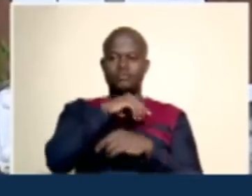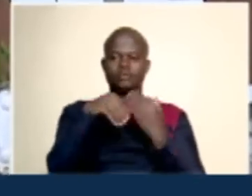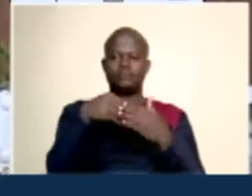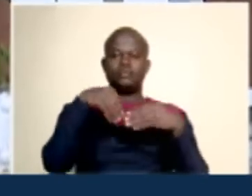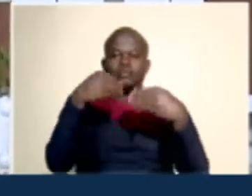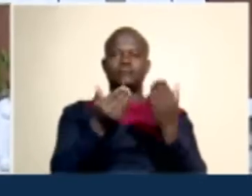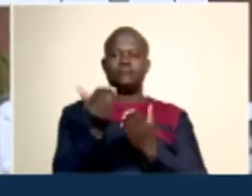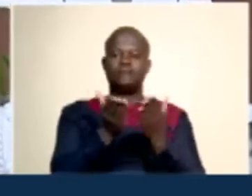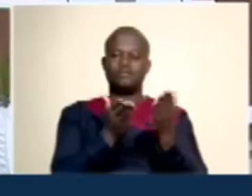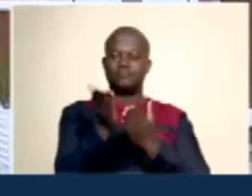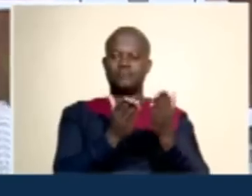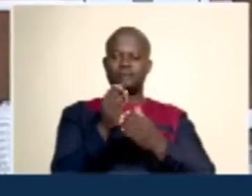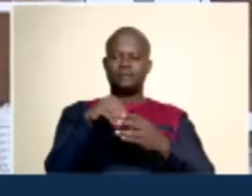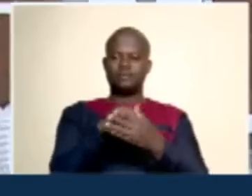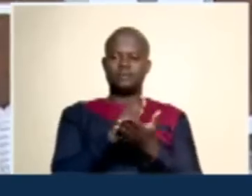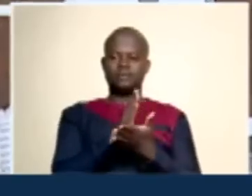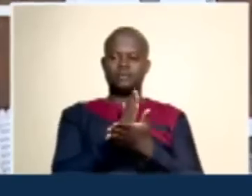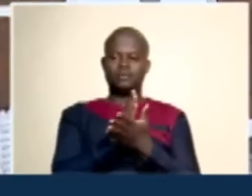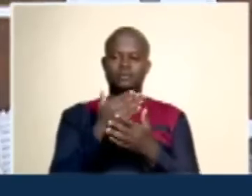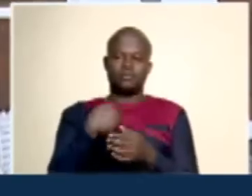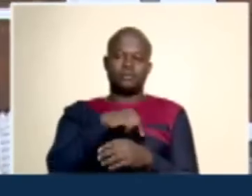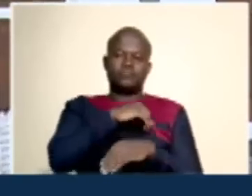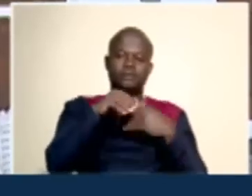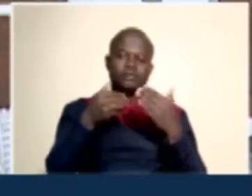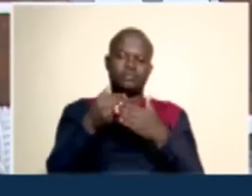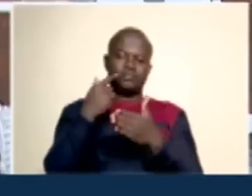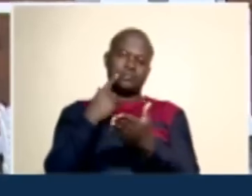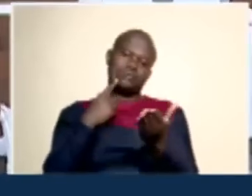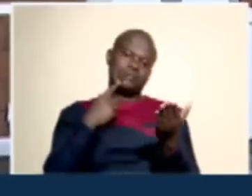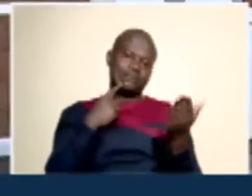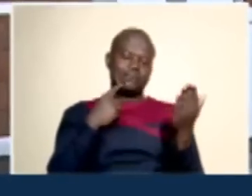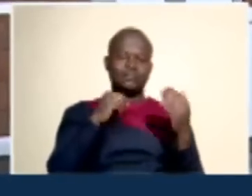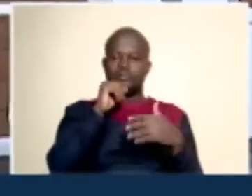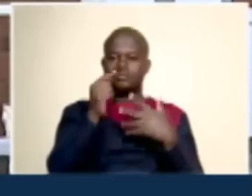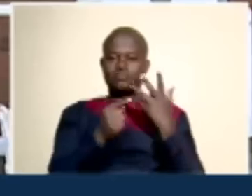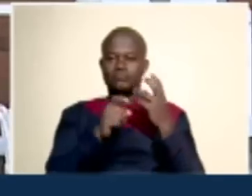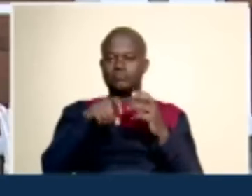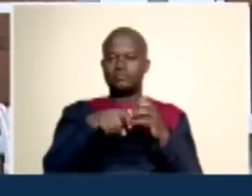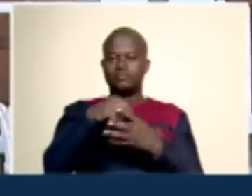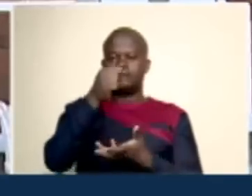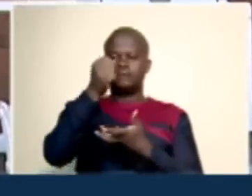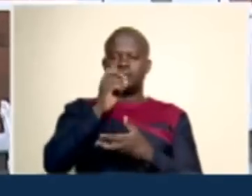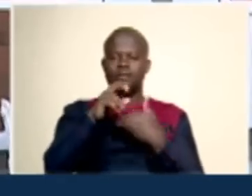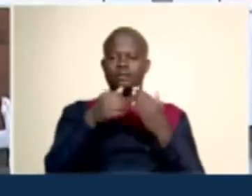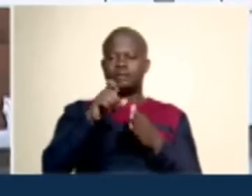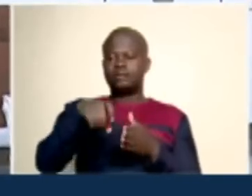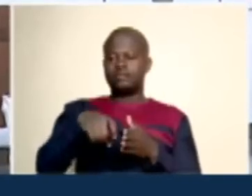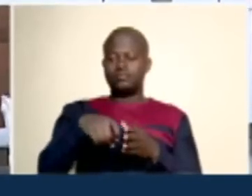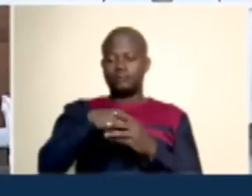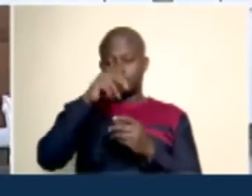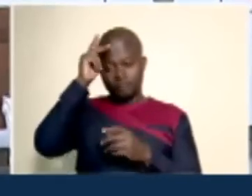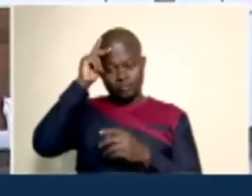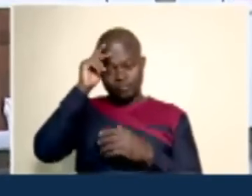bahabwe serivisi. Mu by'ukuri tukumva ibyo bintu byose ntabwo ari ibintu bikeneye ingengo y'imari cyangwa se bikeneye